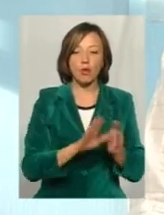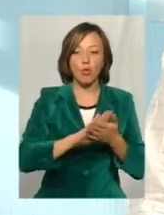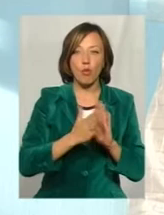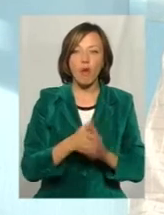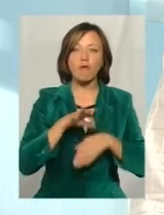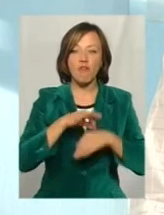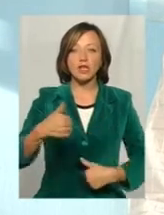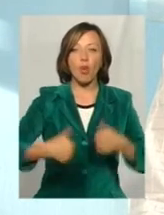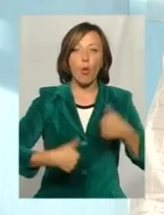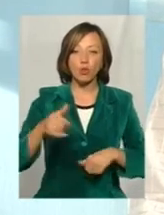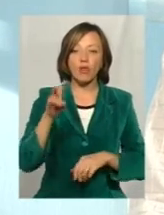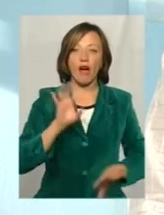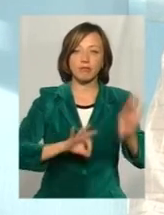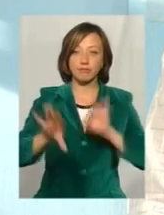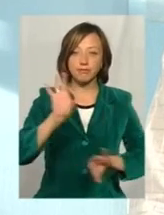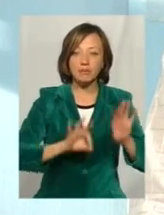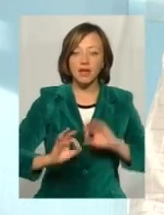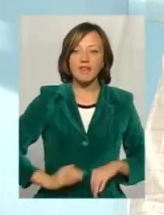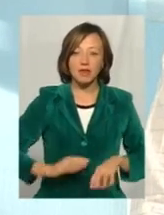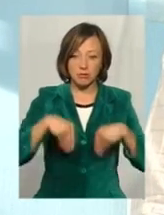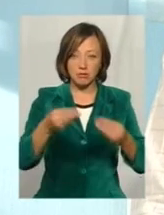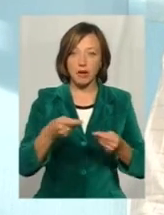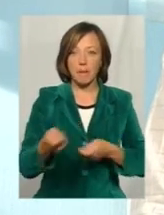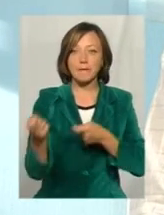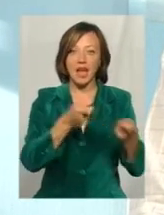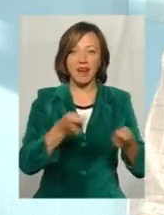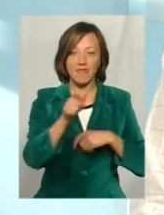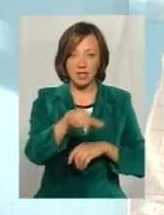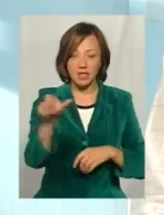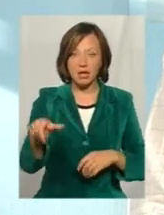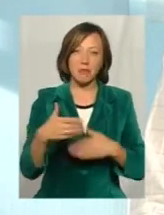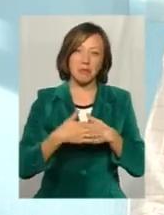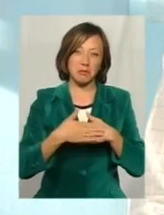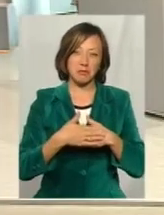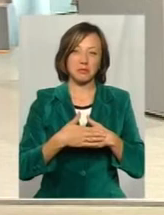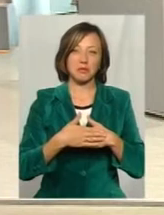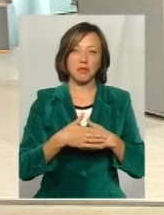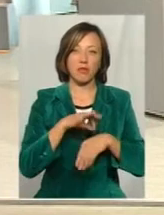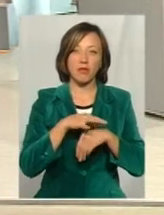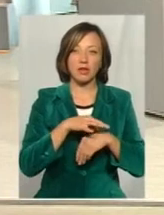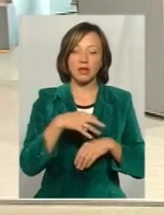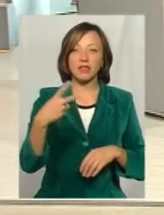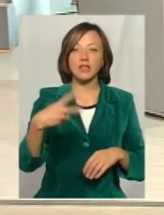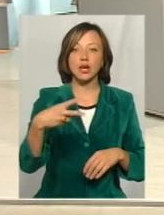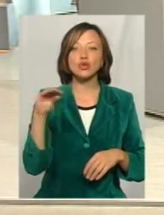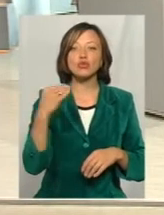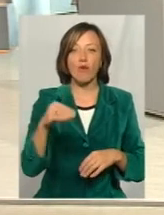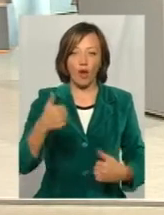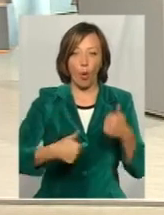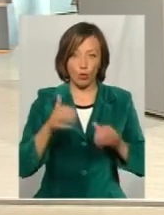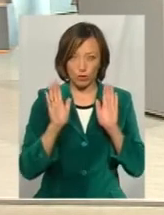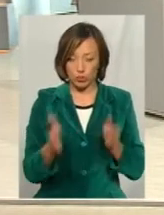проведення конкурсу на пасажирське перевезення, який ми плануємо провести приблизно 20 жовтня.